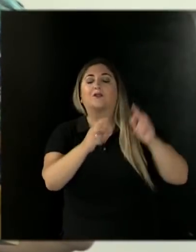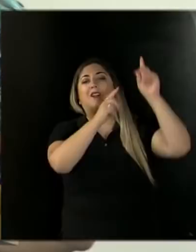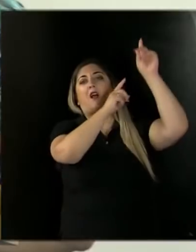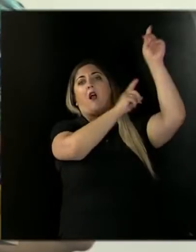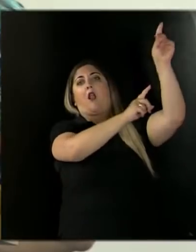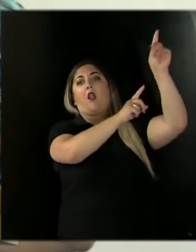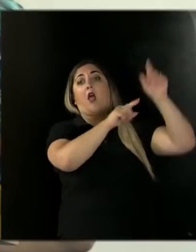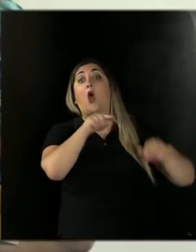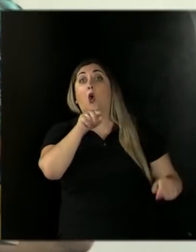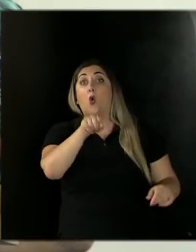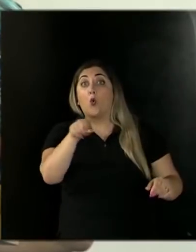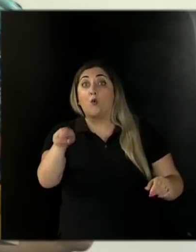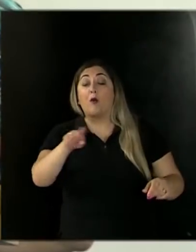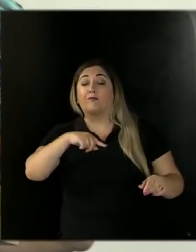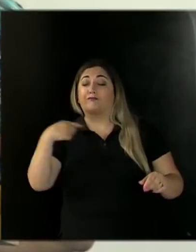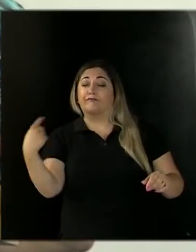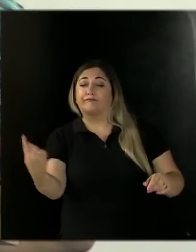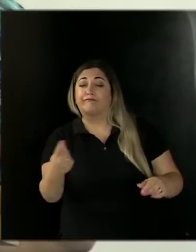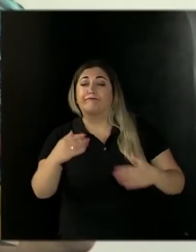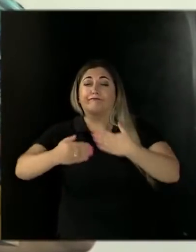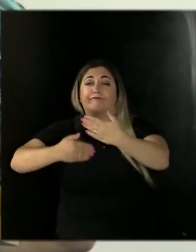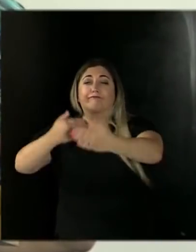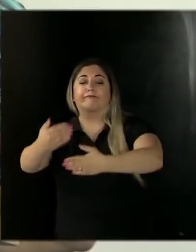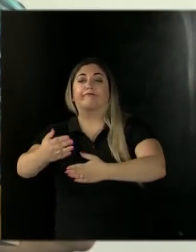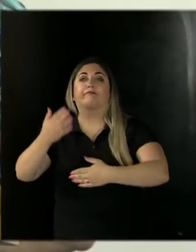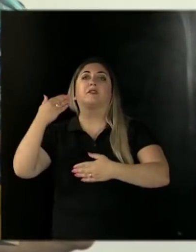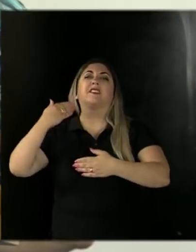u missirijiethom sal-lum stess.